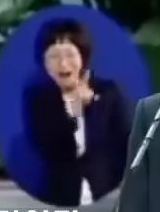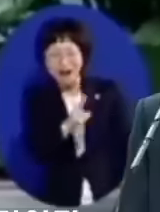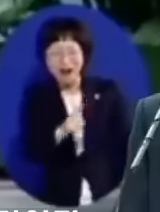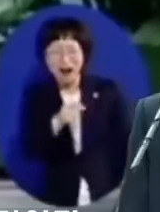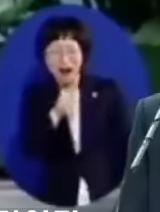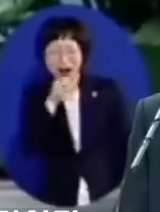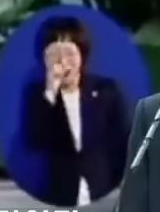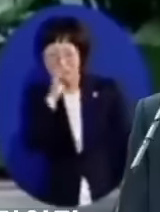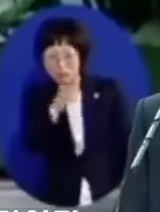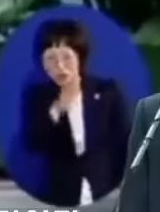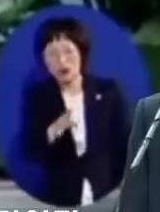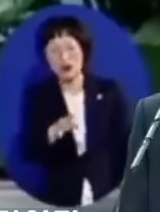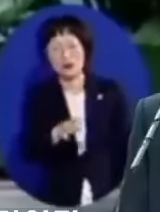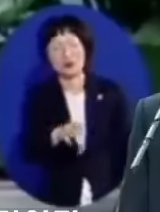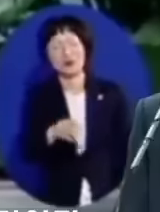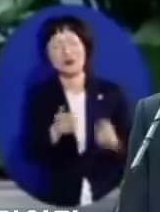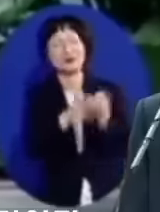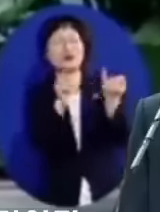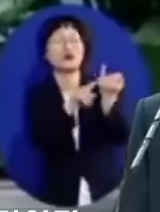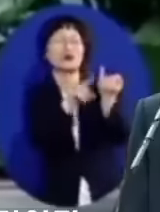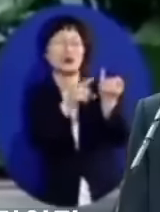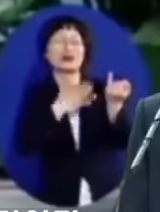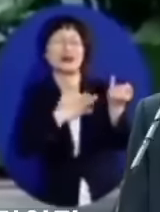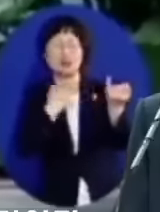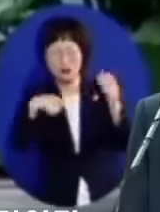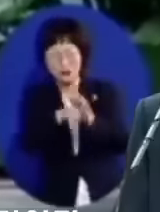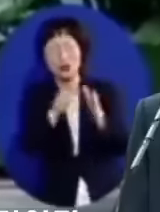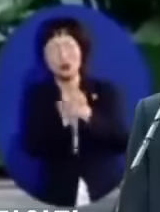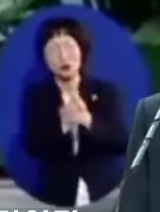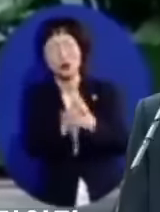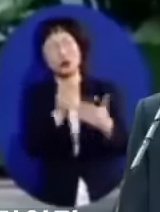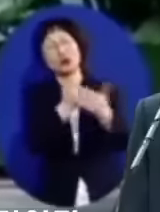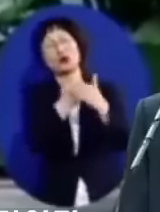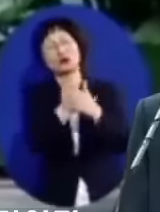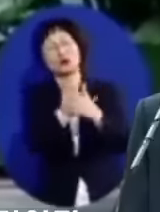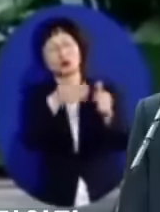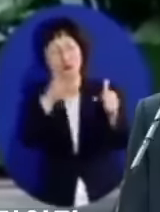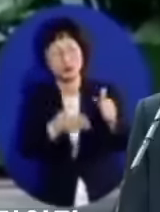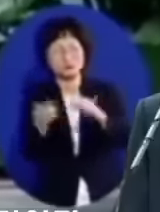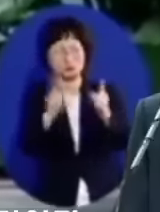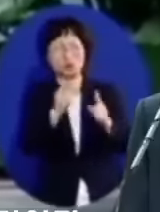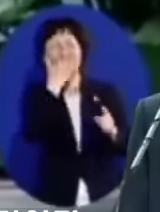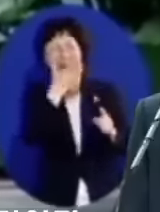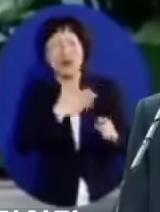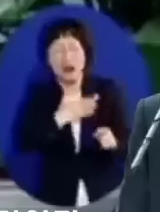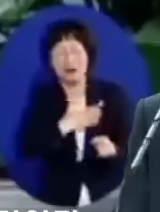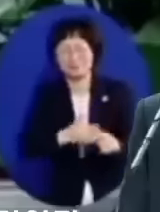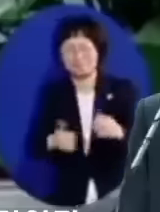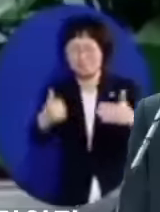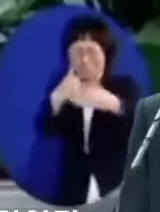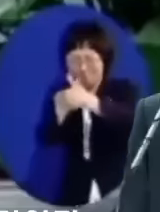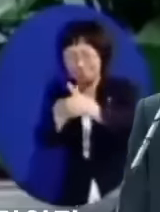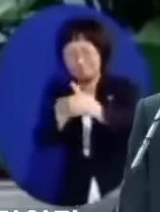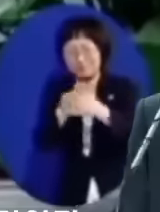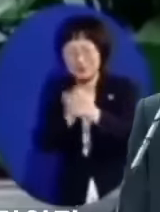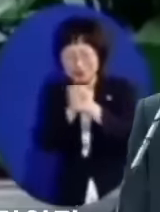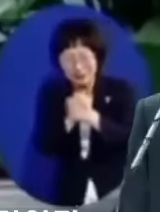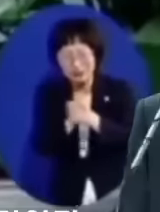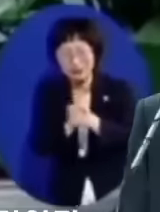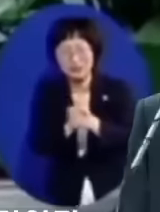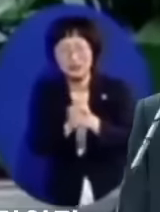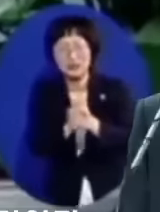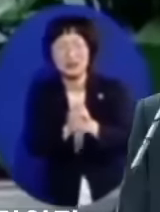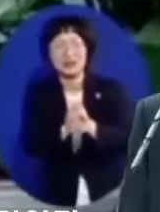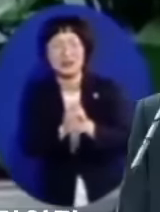된다. 당신이 나를 위해서 기도해 주면 내가 살아나겠다. 그래서 그 자리에서 부인이 남편을 안고 밤에 위해서 기도를